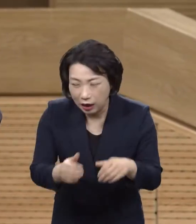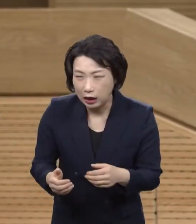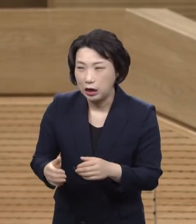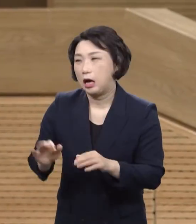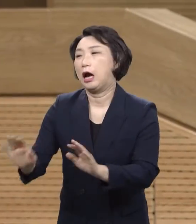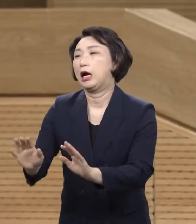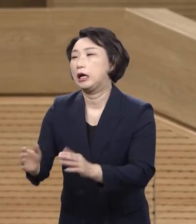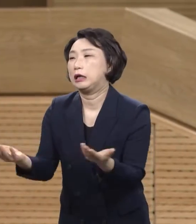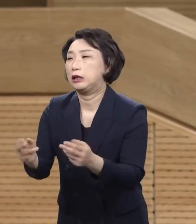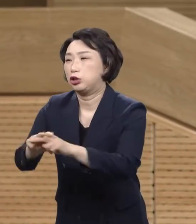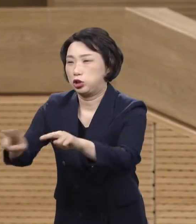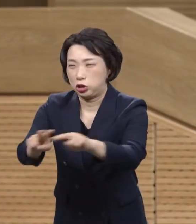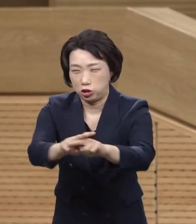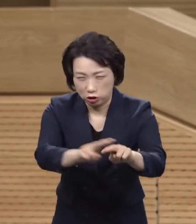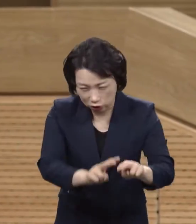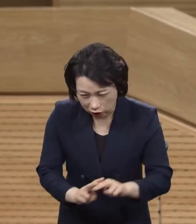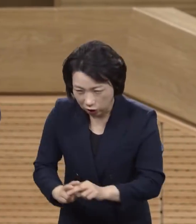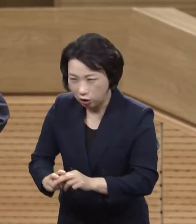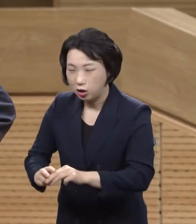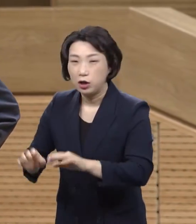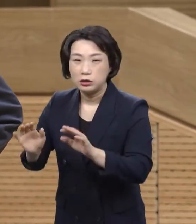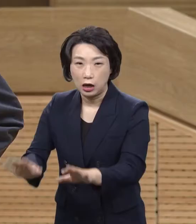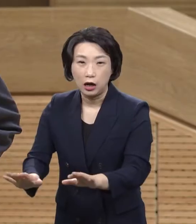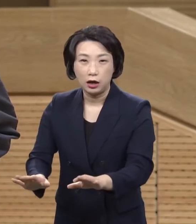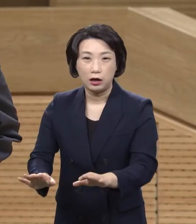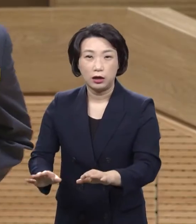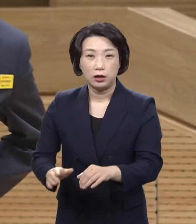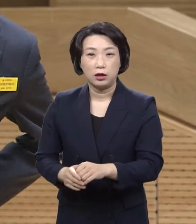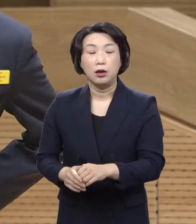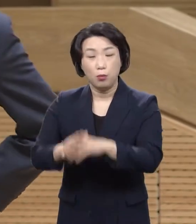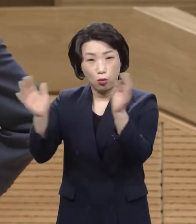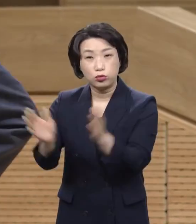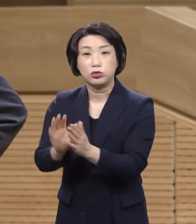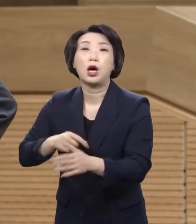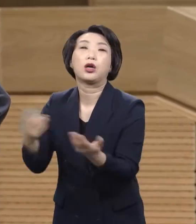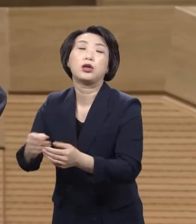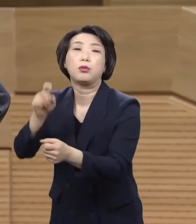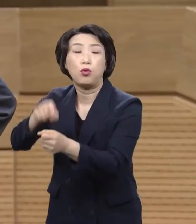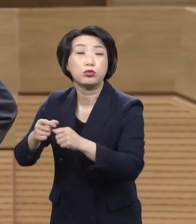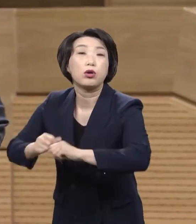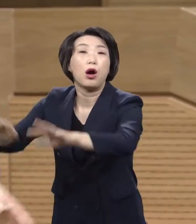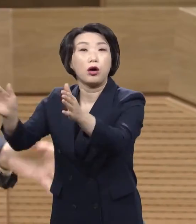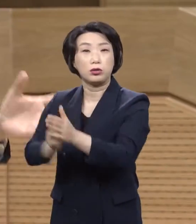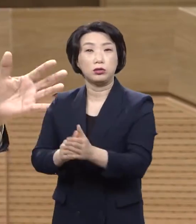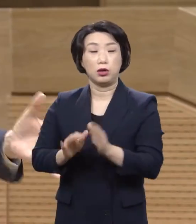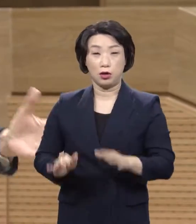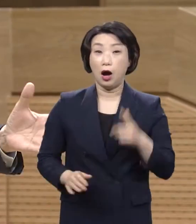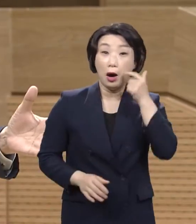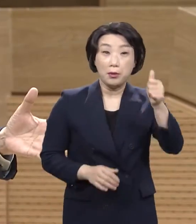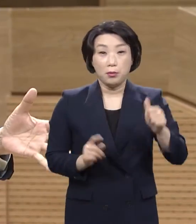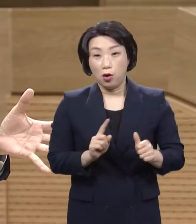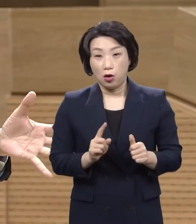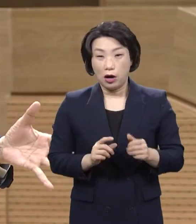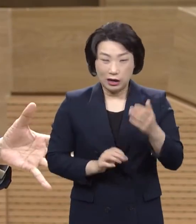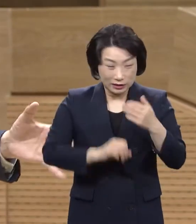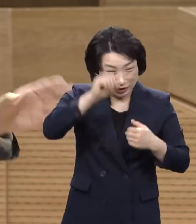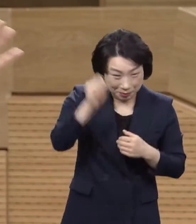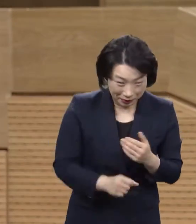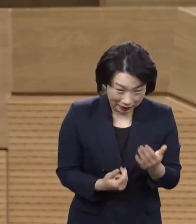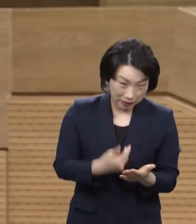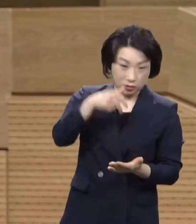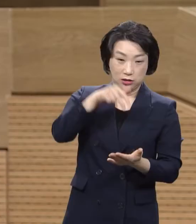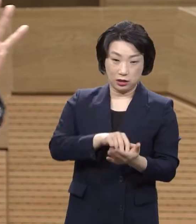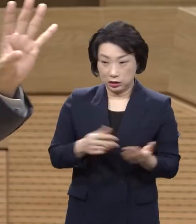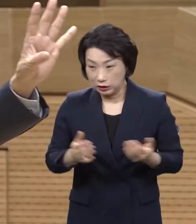한다고 그래 어머니가 보내서 그러니까 전부 다 자기 일터로 나갔어. 근데 아버지가 이제 집에서 일하려고 아침 일찍 일어나서